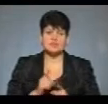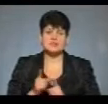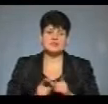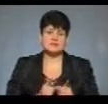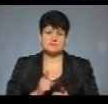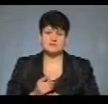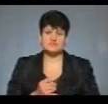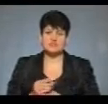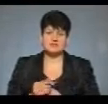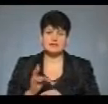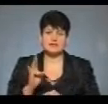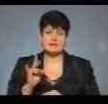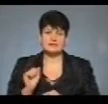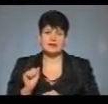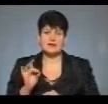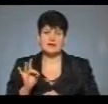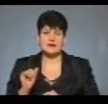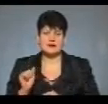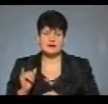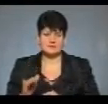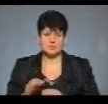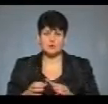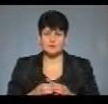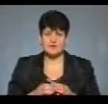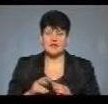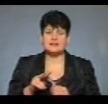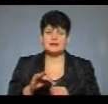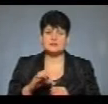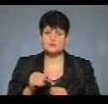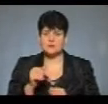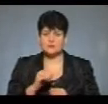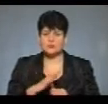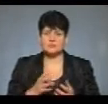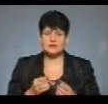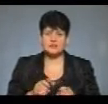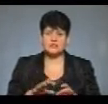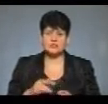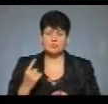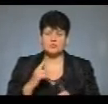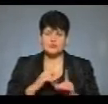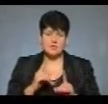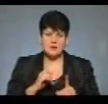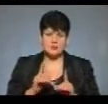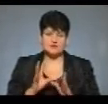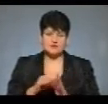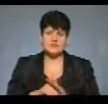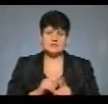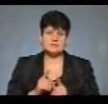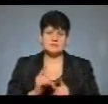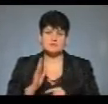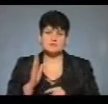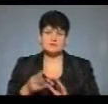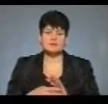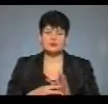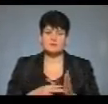в частині Нараївської громади. І аж в листопаді місяці було прийнято рішення обласної ради щодо внесення змін до перспективного